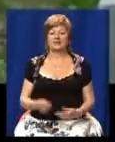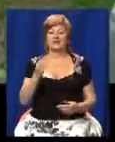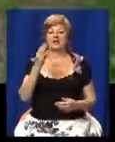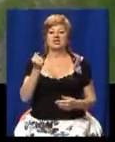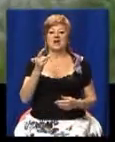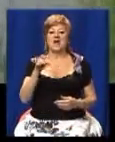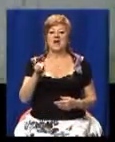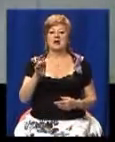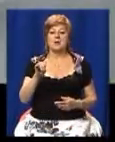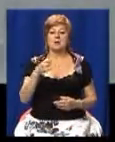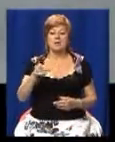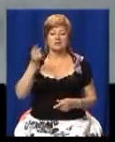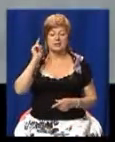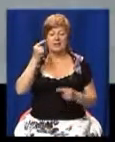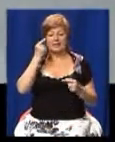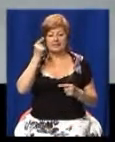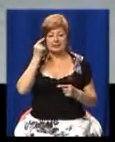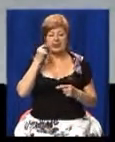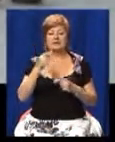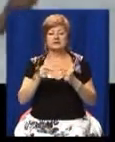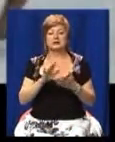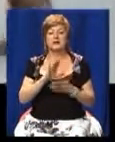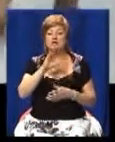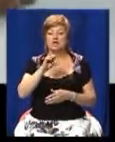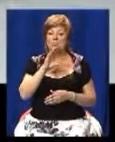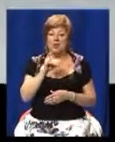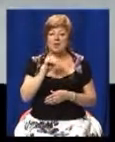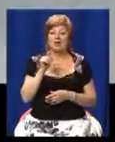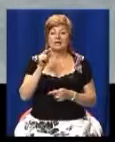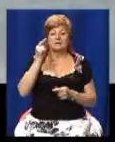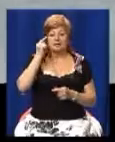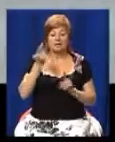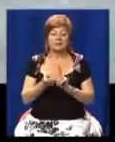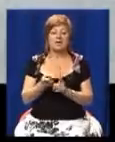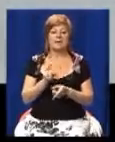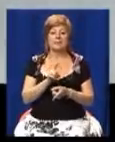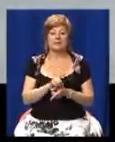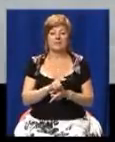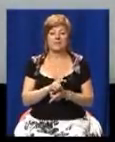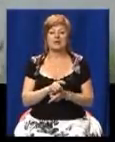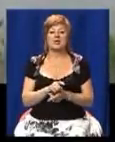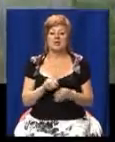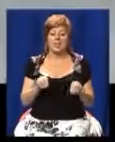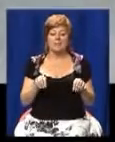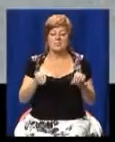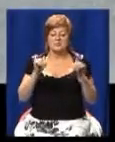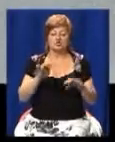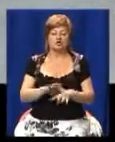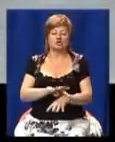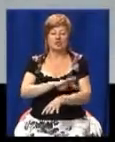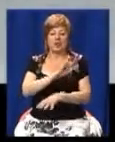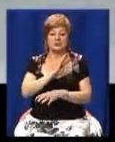Шарпей – це давня китайська порода песиків. І її назва з китайського перекладається як «пісочна шерсть».